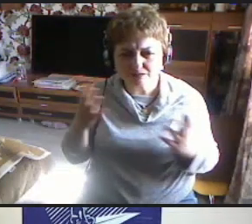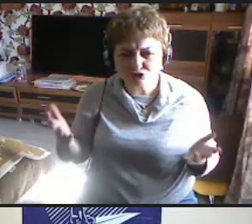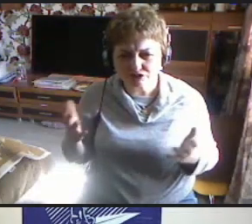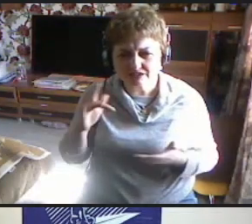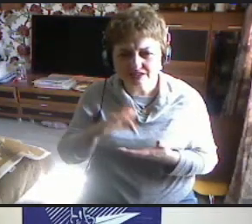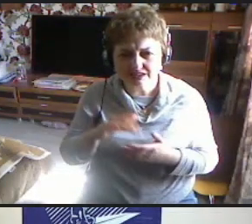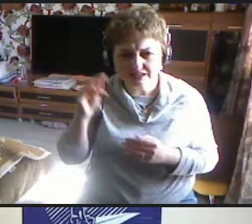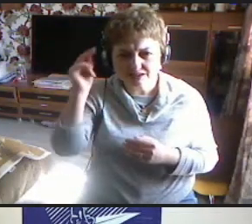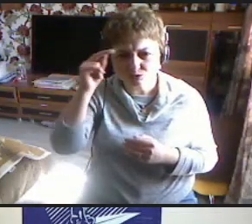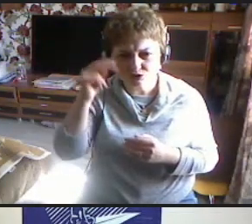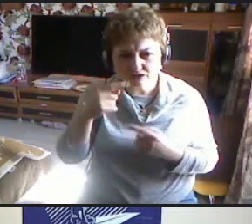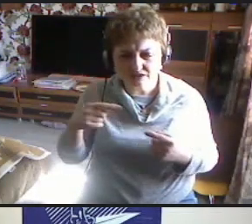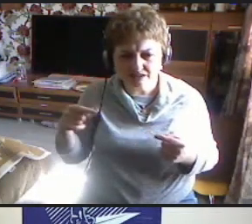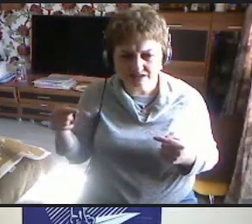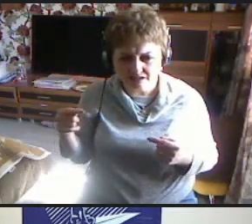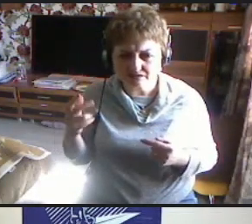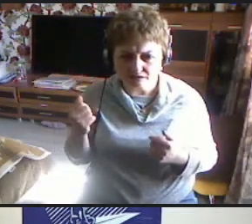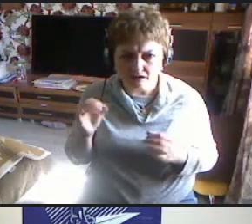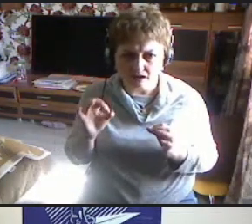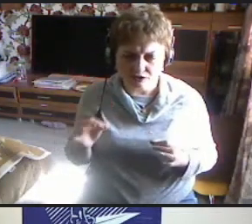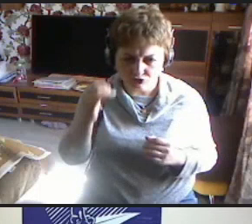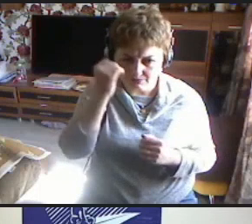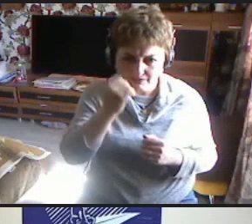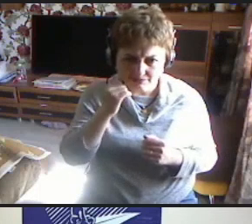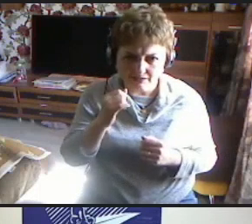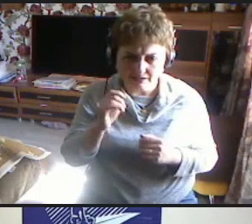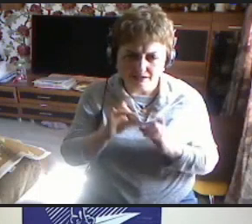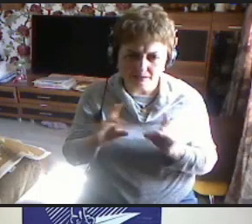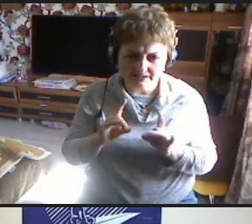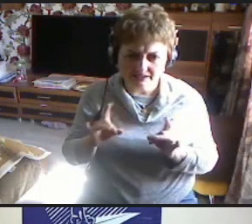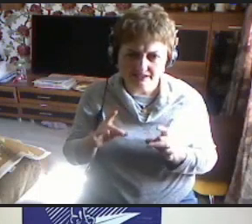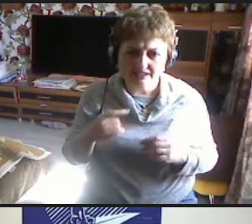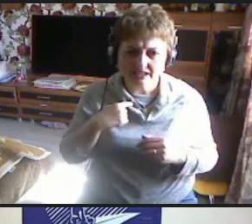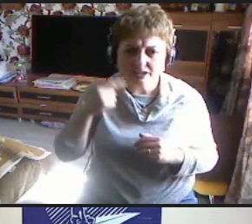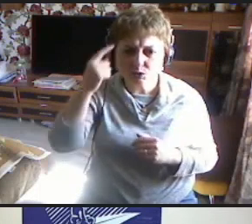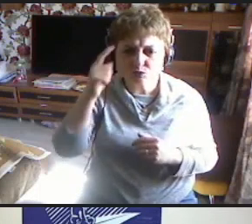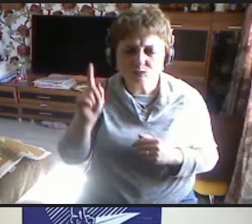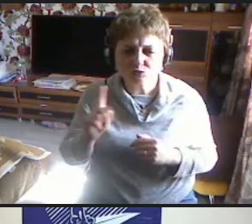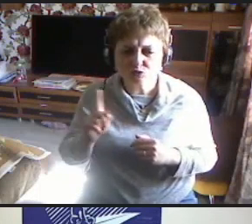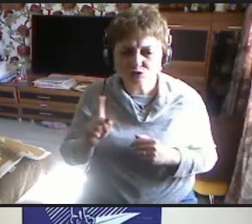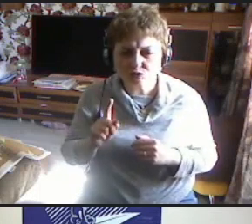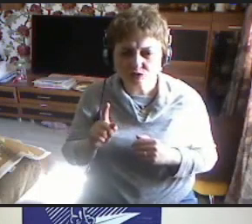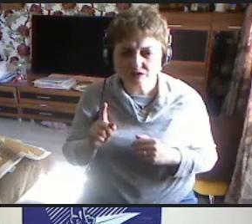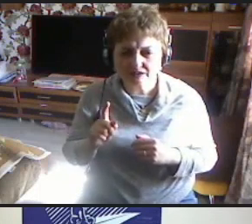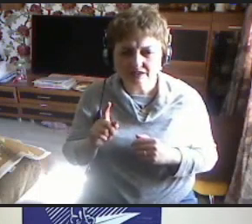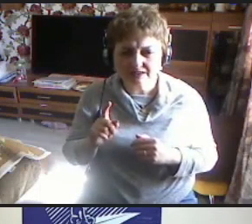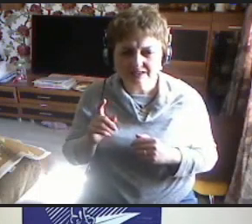РАСП. Да, конечно, спасибо, Наталья, за пояснение. Я думаю, что вот из-за листы, Данил,